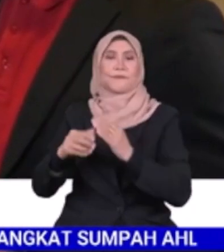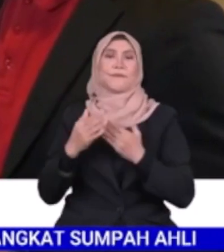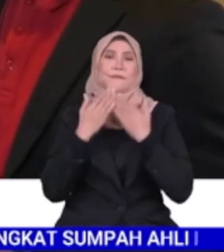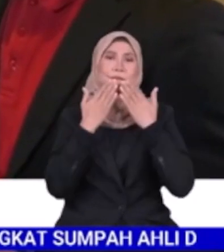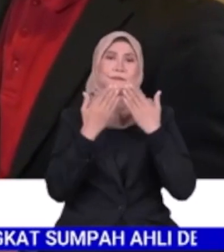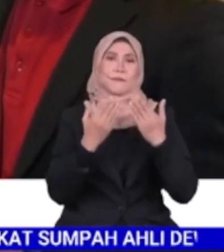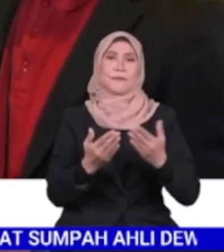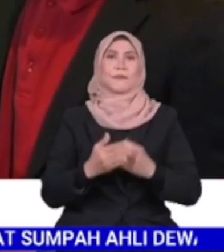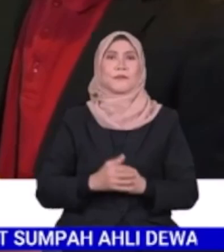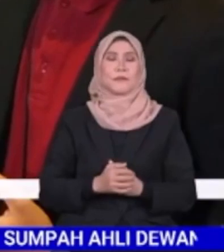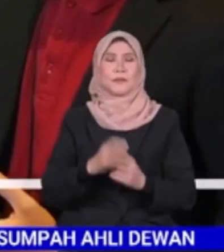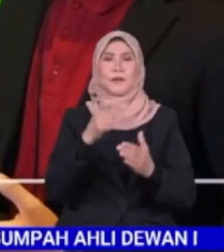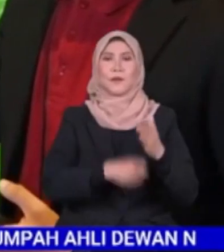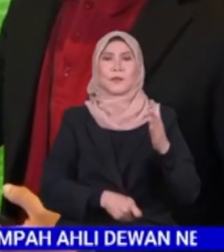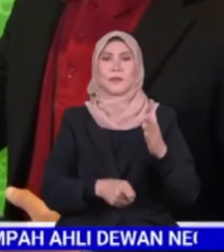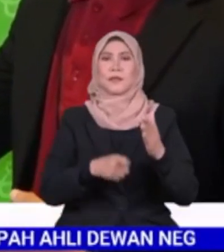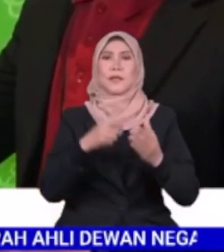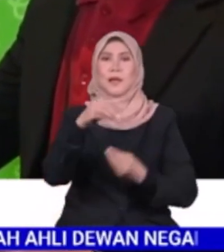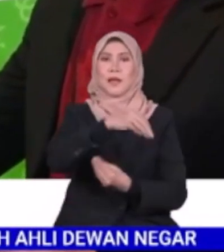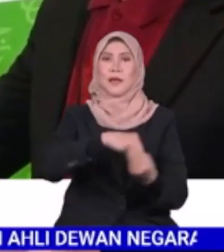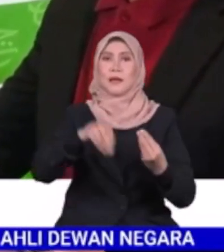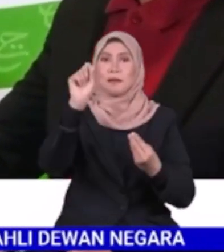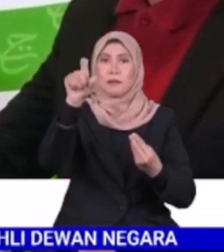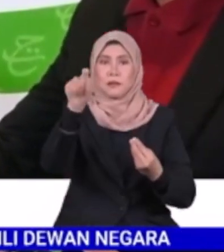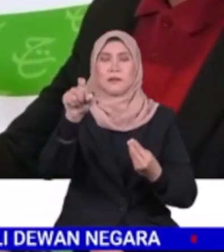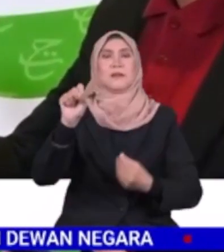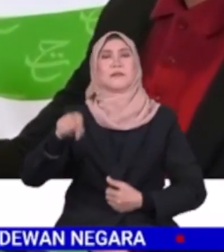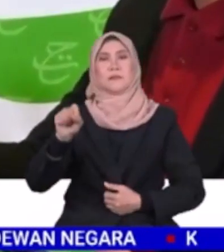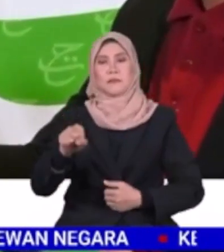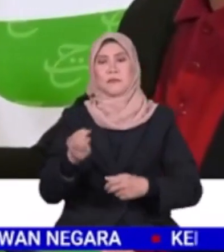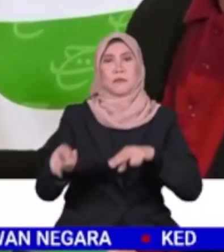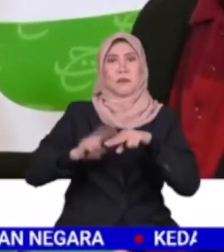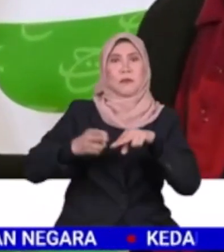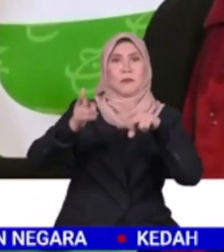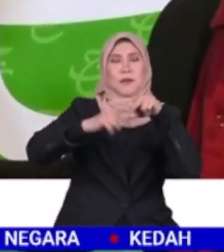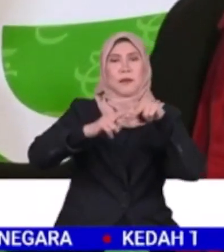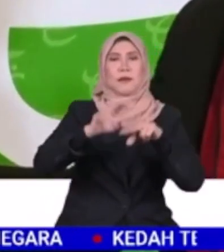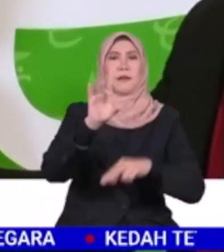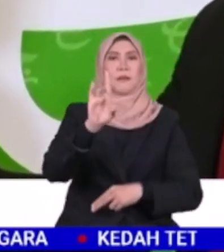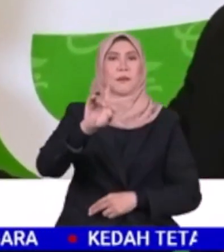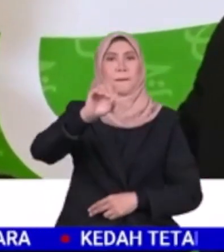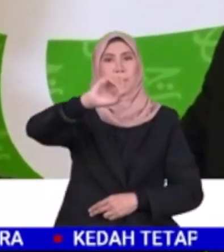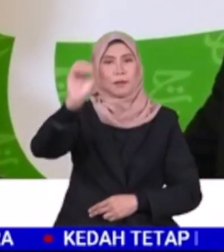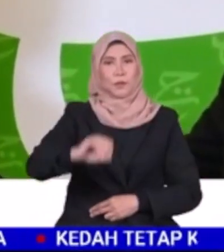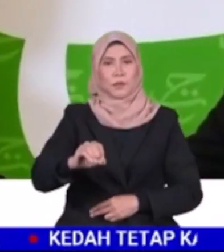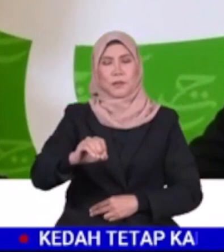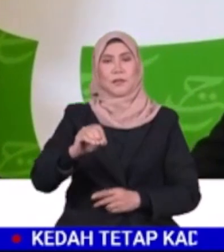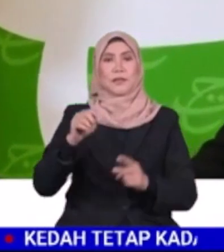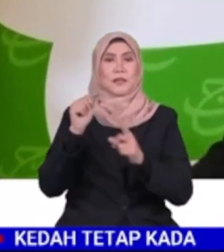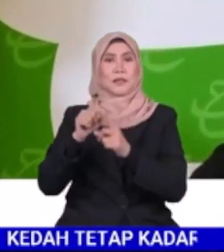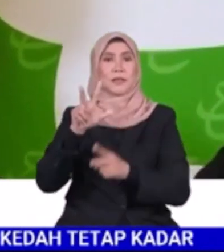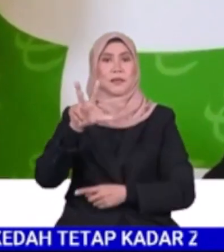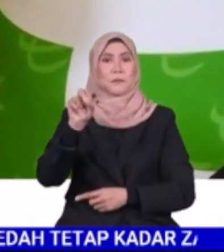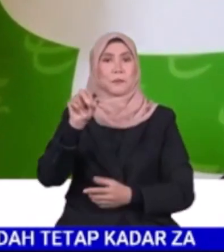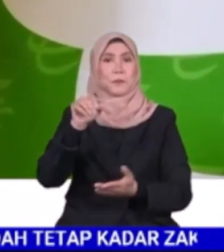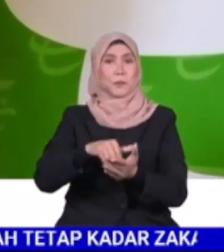bagi kos Haji pada tahun ini telah meningkat daripada tahun lepas sebanyak 800 ke-30.000.850